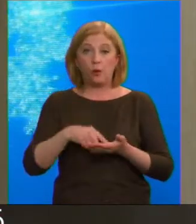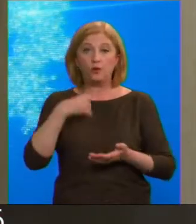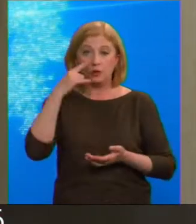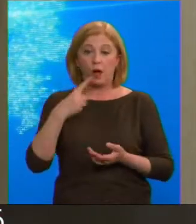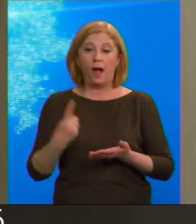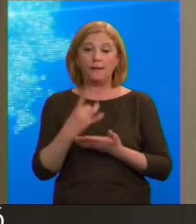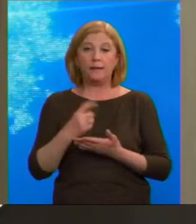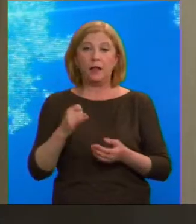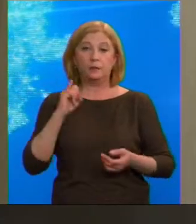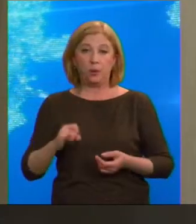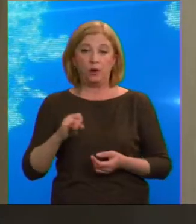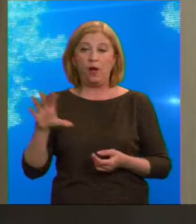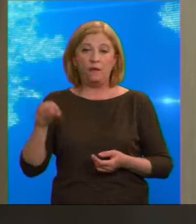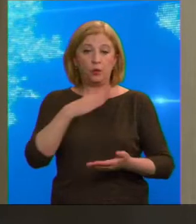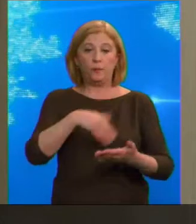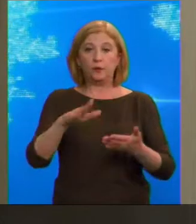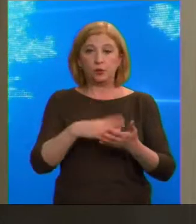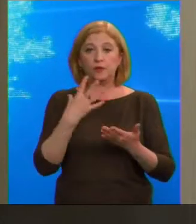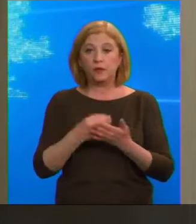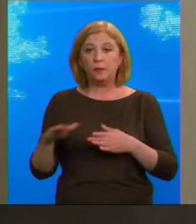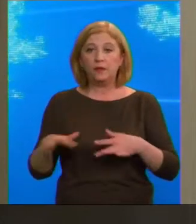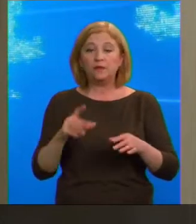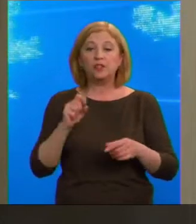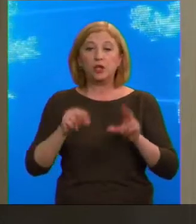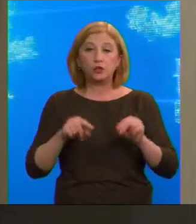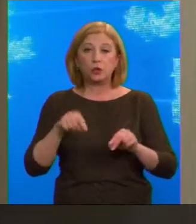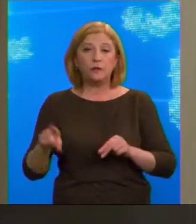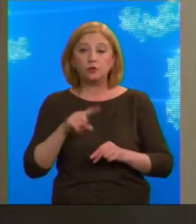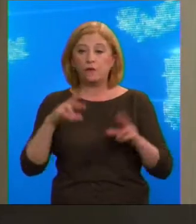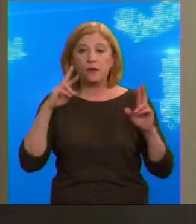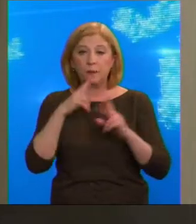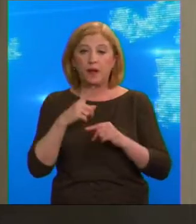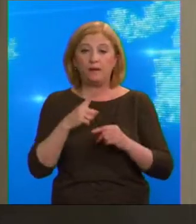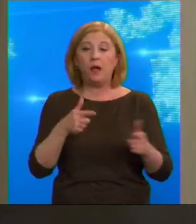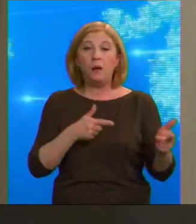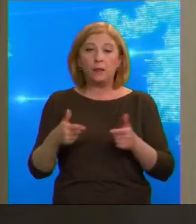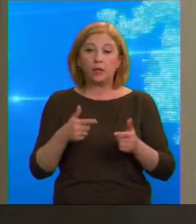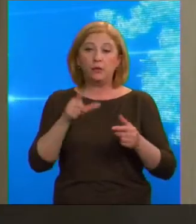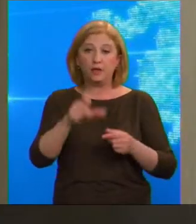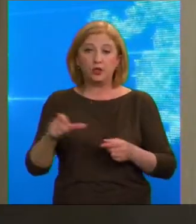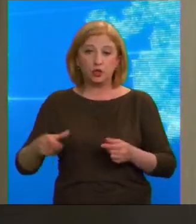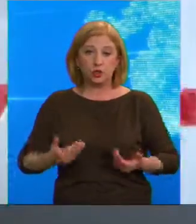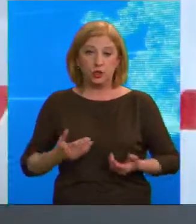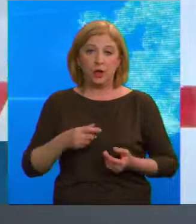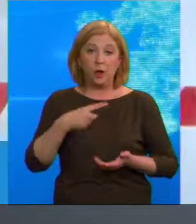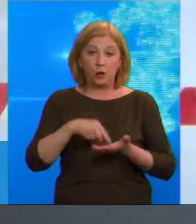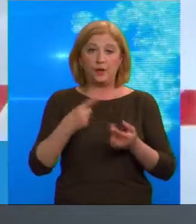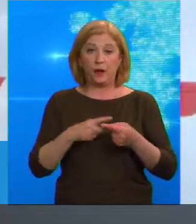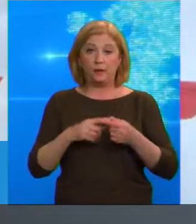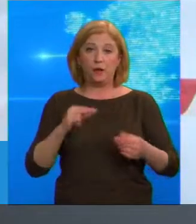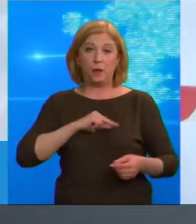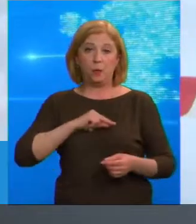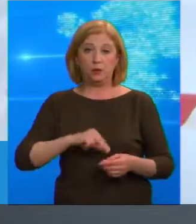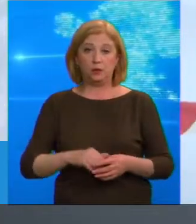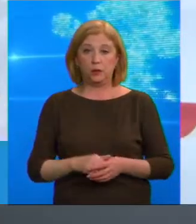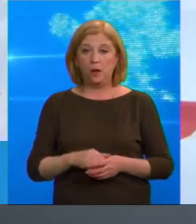плохо. Понимаете, вы все перечеркнете своими действиями за счет того, что вы неправильно подготовили жителей города к этой работе.